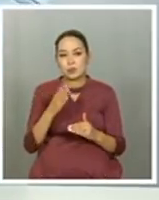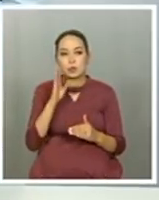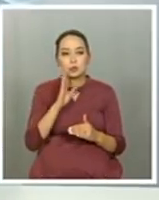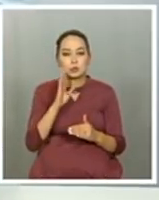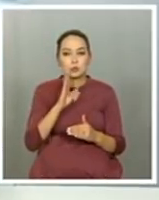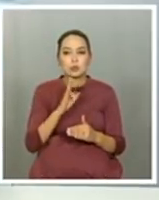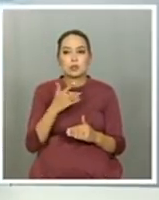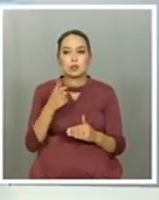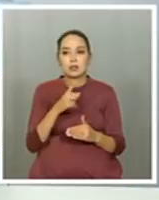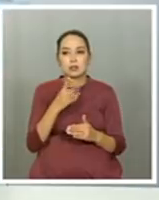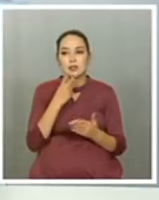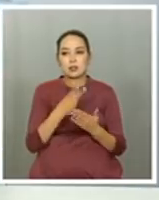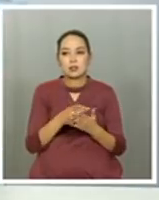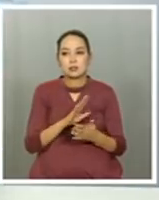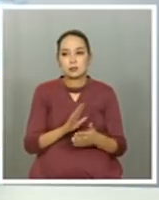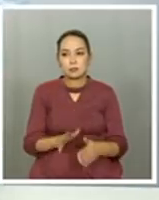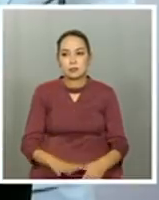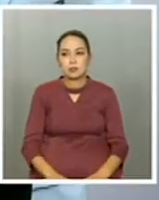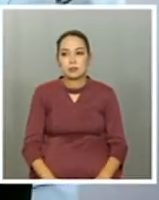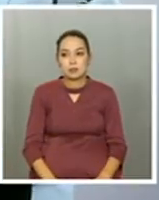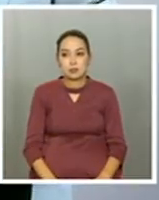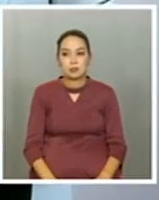ығыстырмайды.